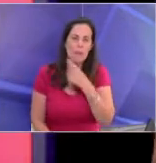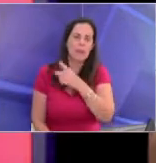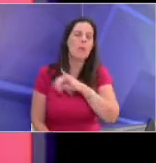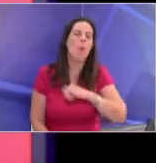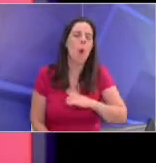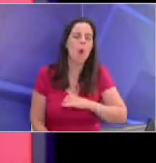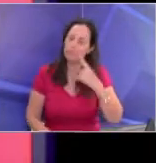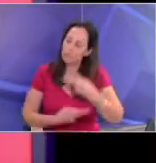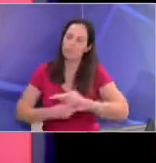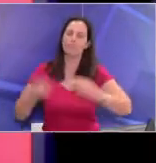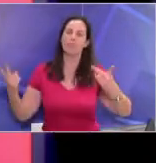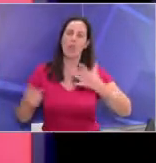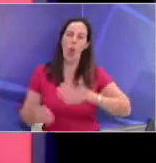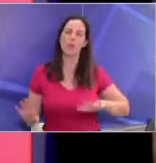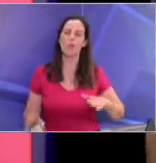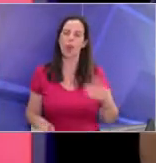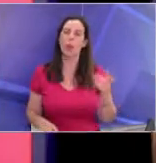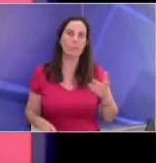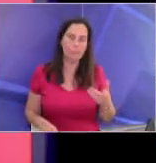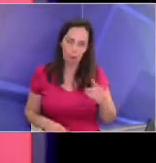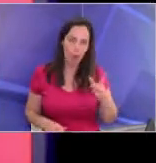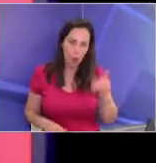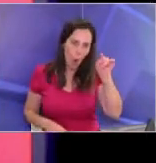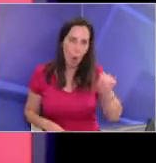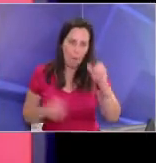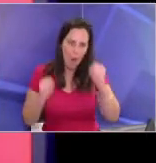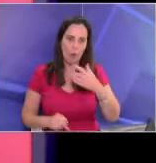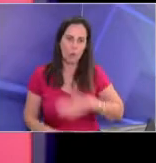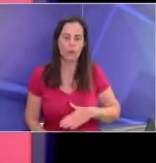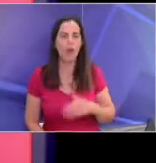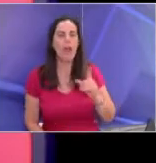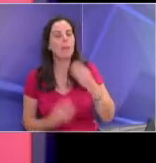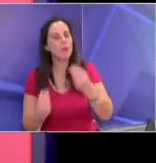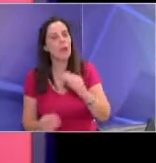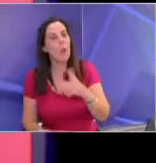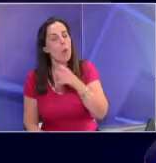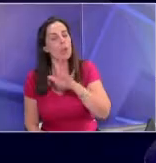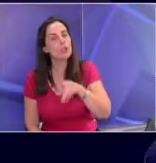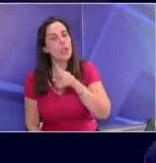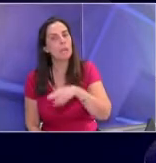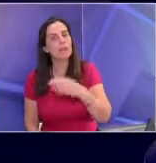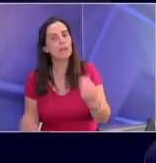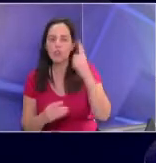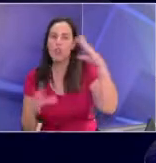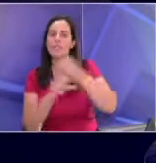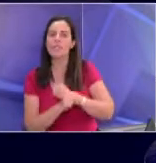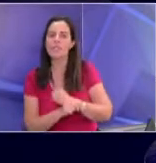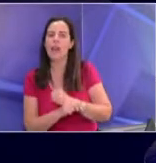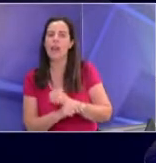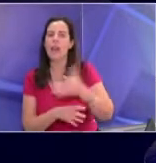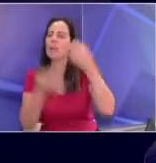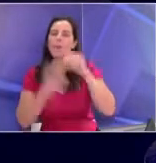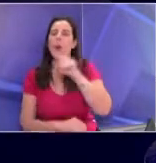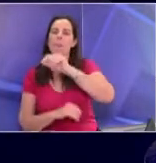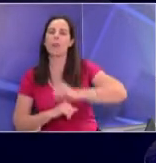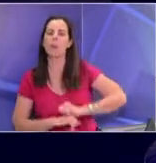שהיא מעוניינת בחשיפה התקשורתית, לא כנראה חלק מהאפקטים של הדבר הזה. למה אתה לא נותן לה קרדיט שיש לה גם עניין אידיאולוגי פה? למה אתה לא מכבד